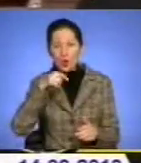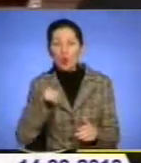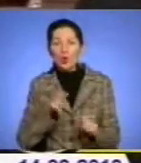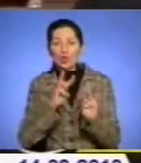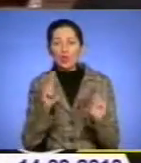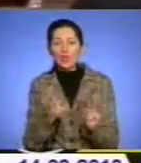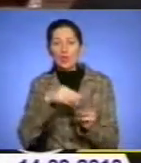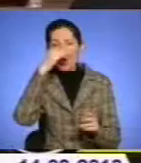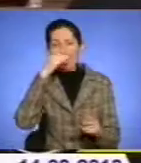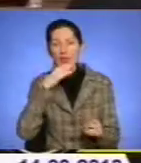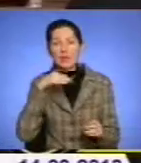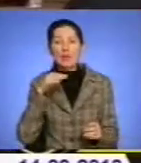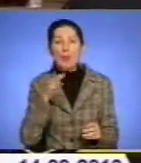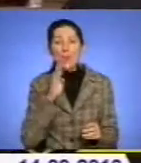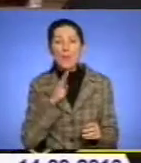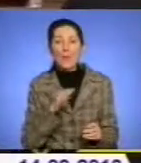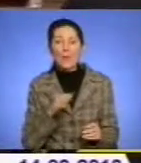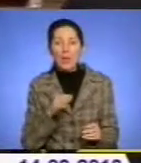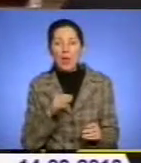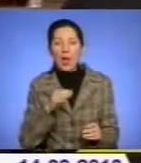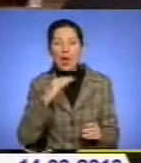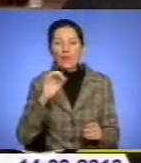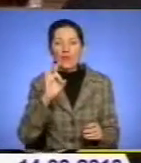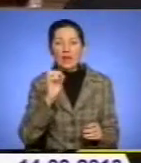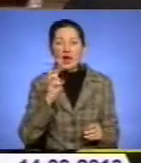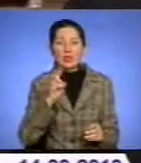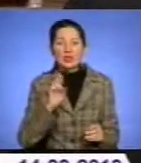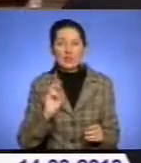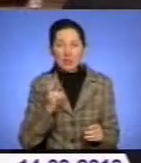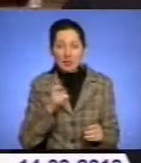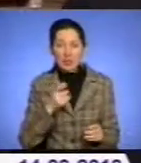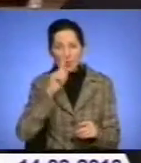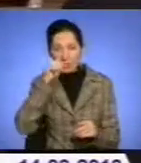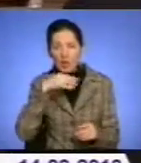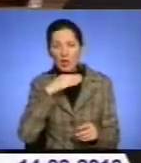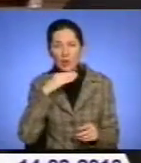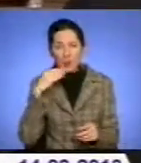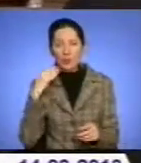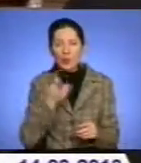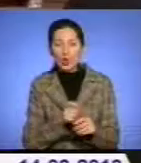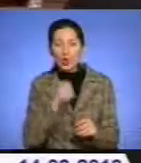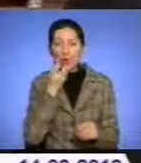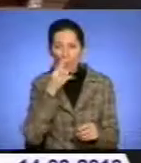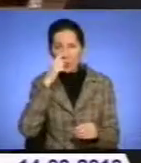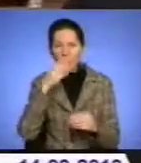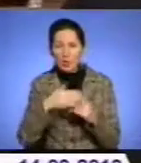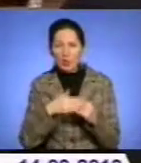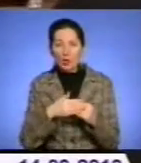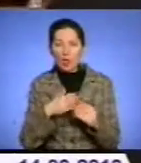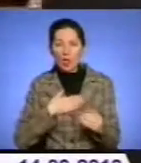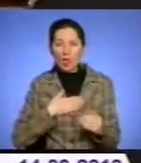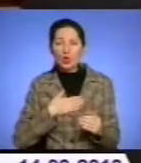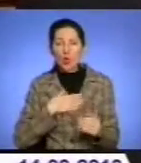Франциск знає дуже добре і зблизька про нашу церкву, про Українську греко-католицьку церкву, про